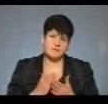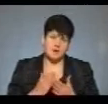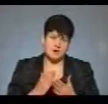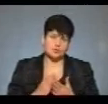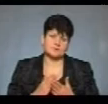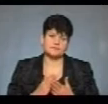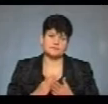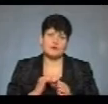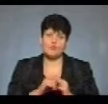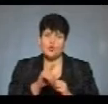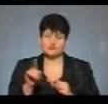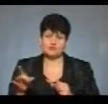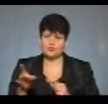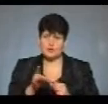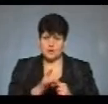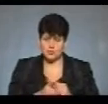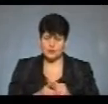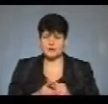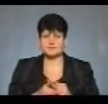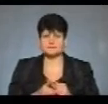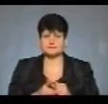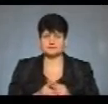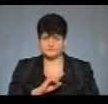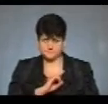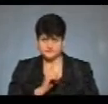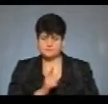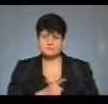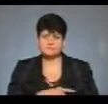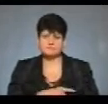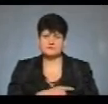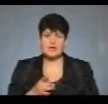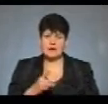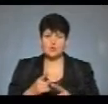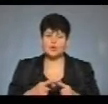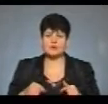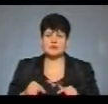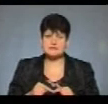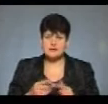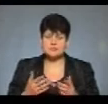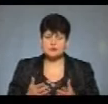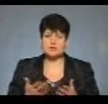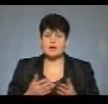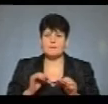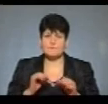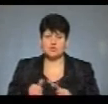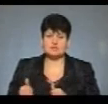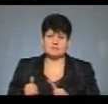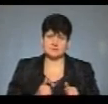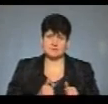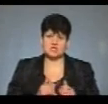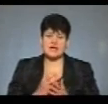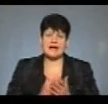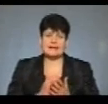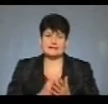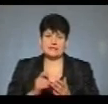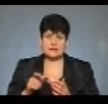так, в кожному районі досить, скажімо так, потужну районну організацію, яка, відповідно, може забезпечити